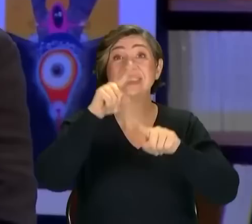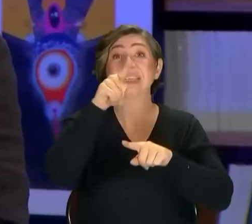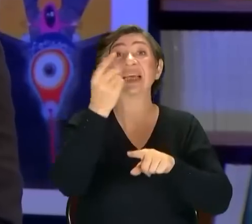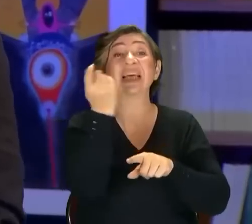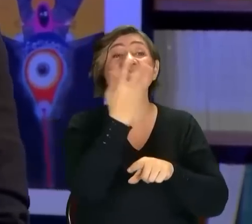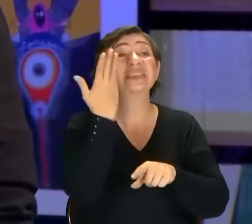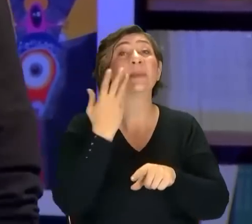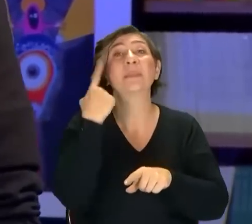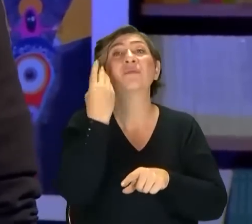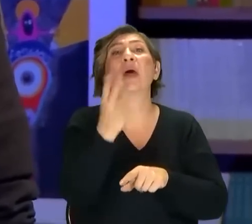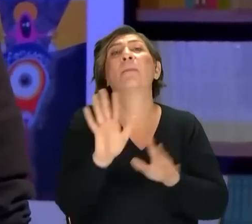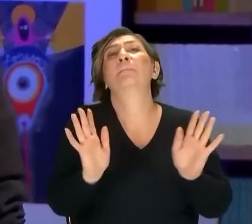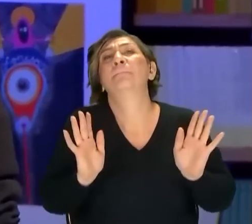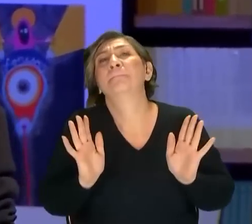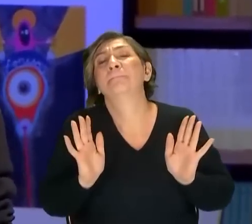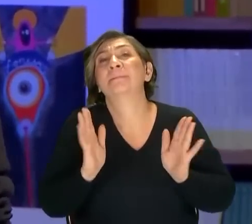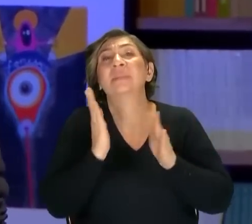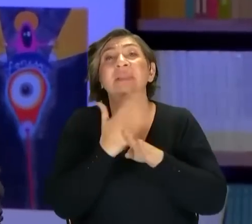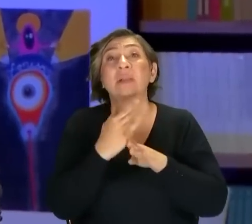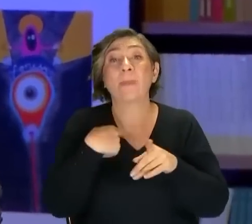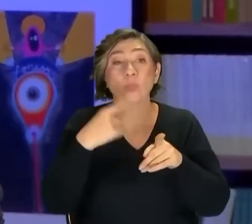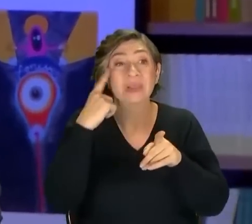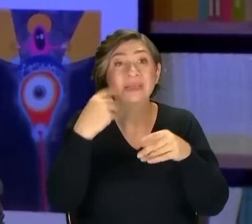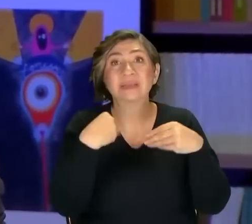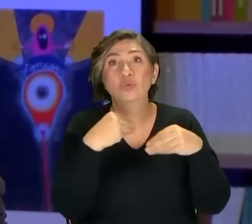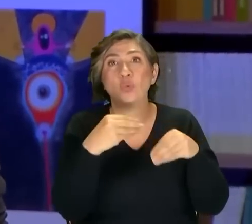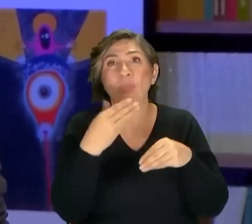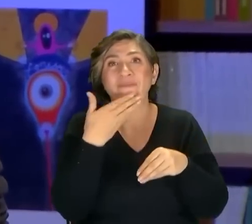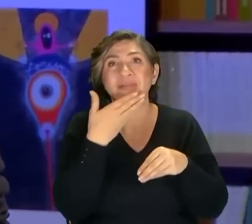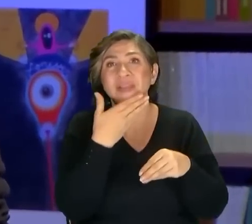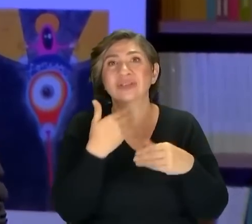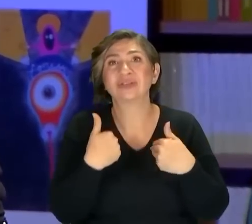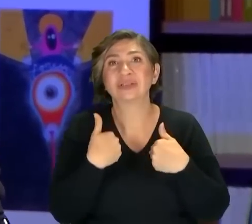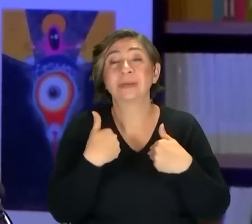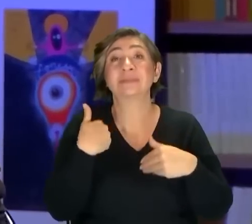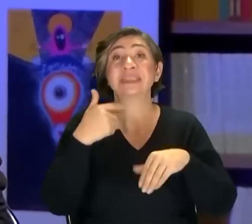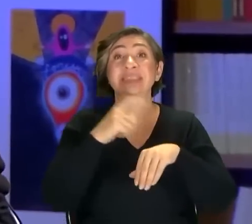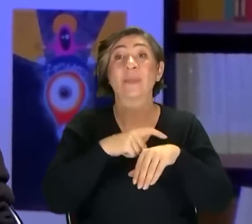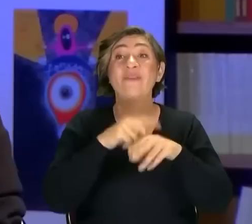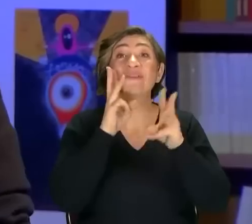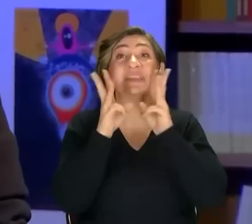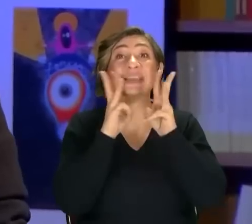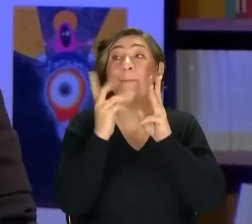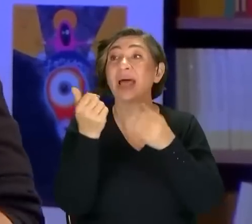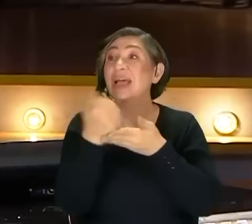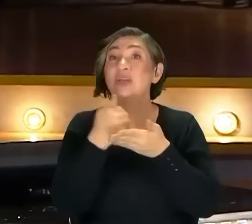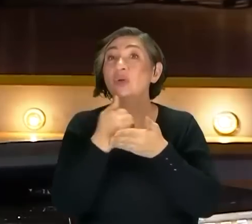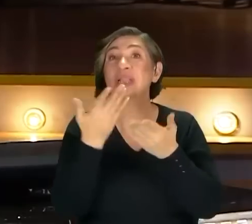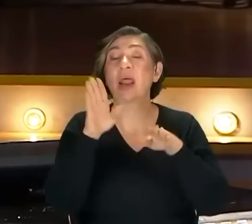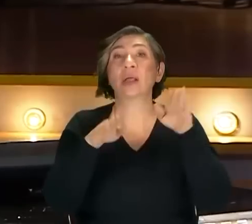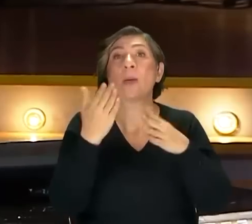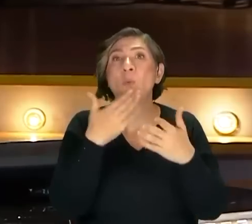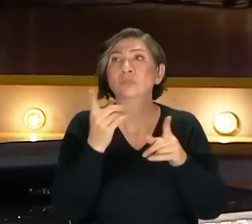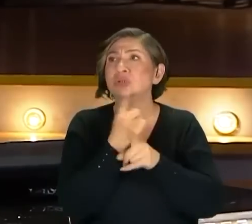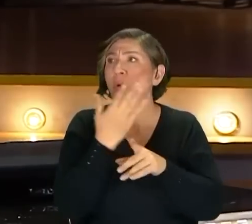kaç izlendiğin bilgisini vermem kardeşim. Çünkü ben bu bilgiyi satıyorum diyor. Yani biz zamanında diyorduk ya WhatsApp nereden para kazanıyor? Reklam almıyor,